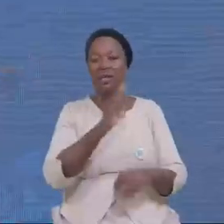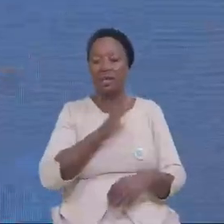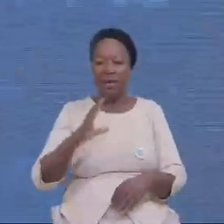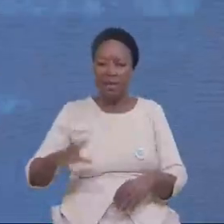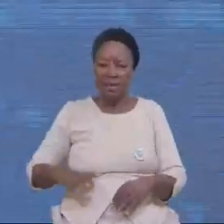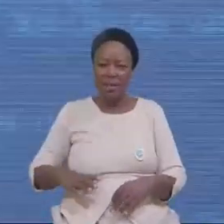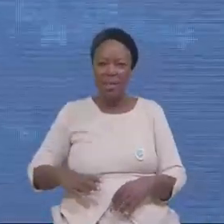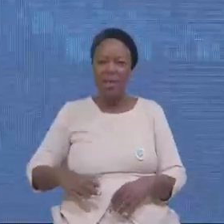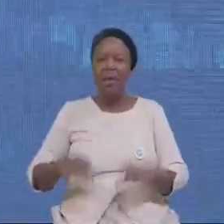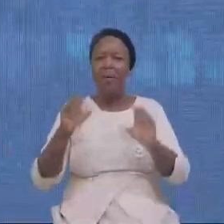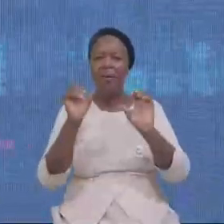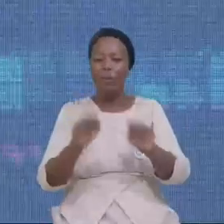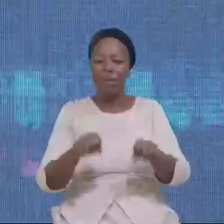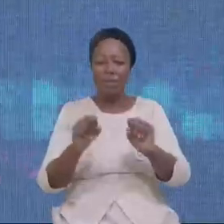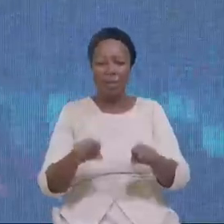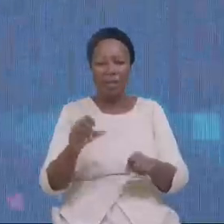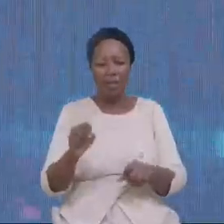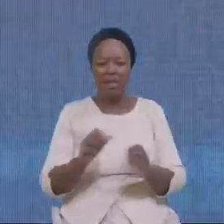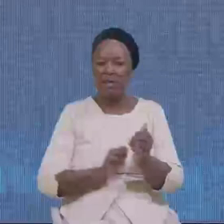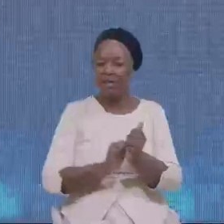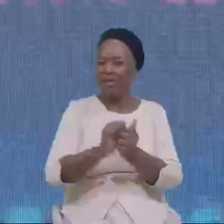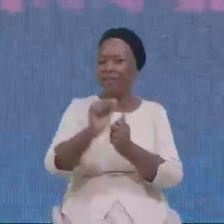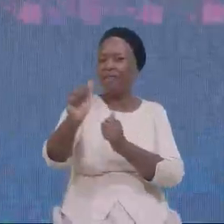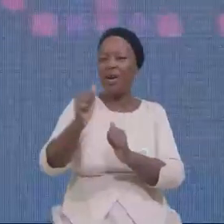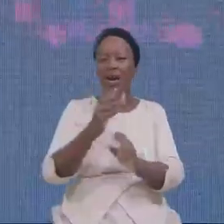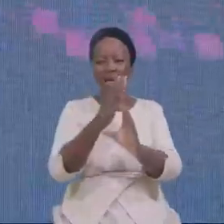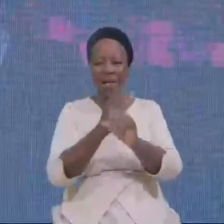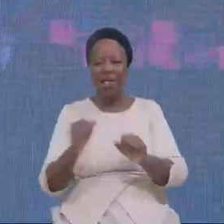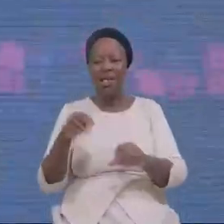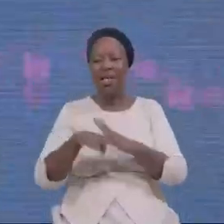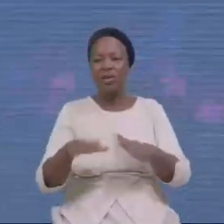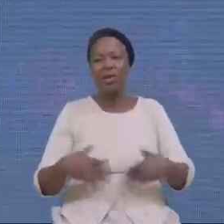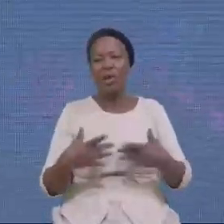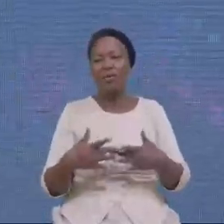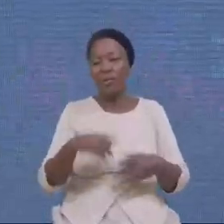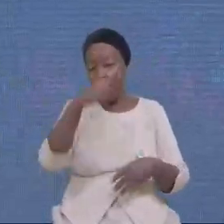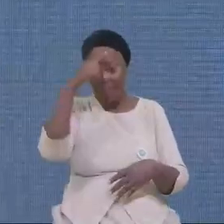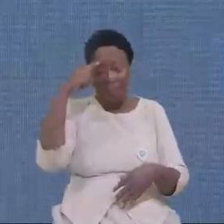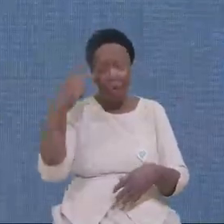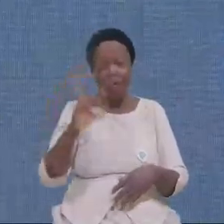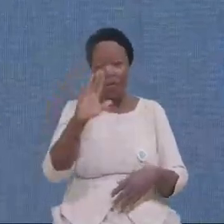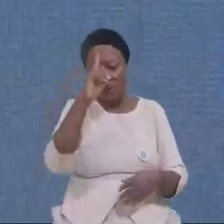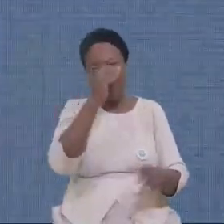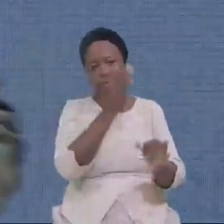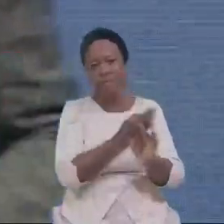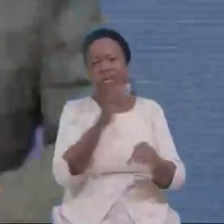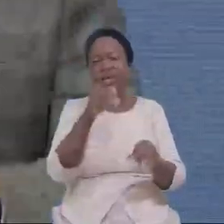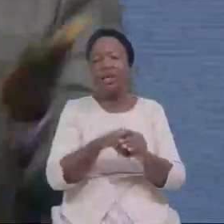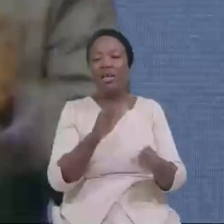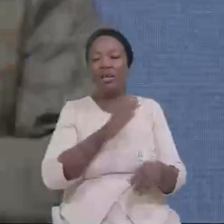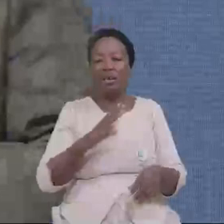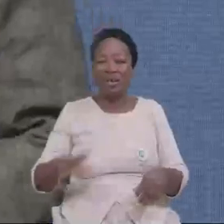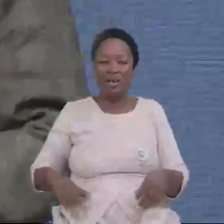Les possibilités vastes dans ta vie à cause de ta foi en Christ.